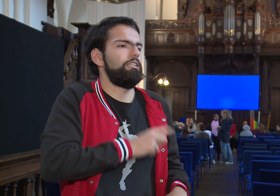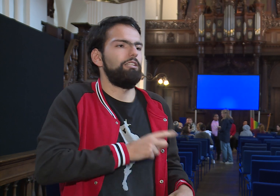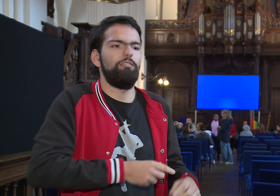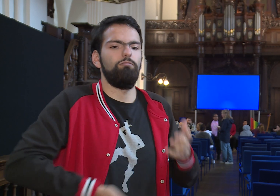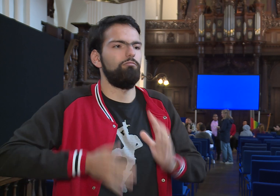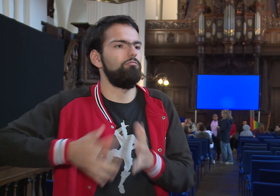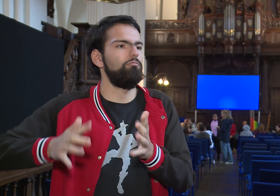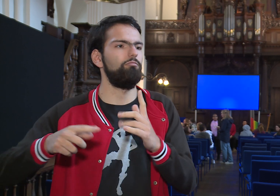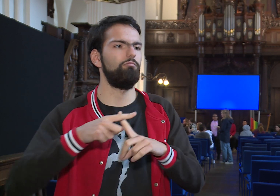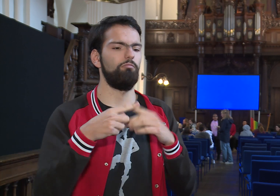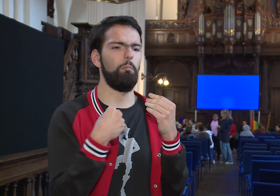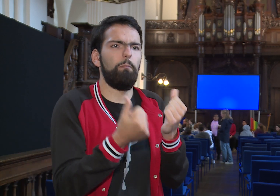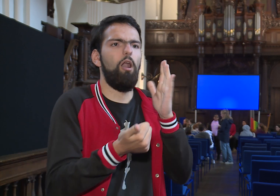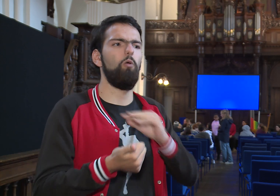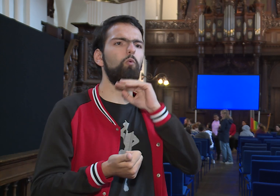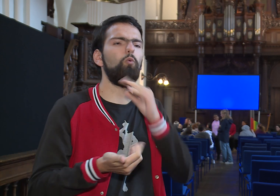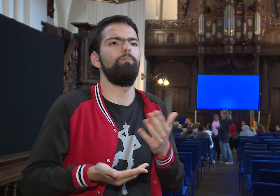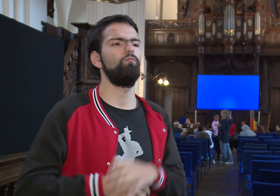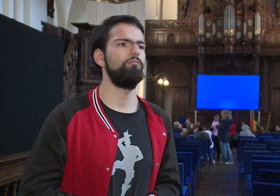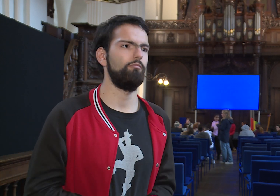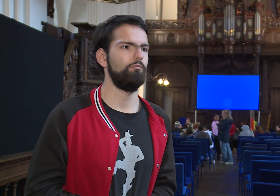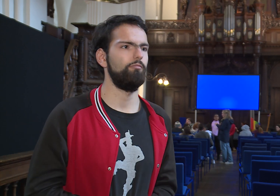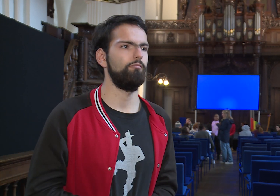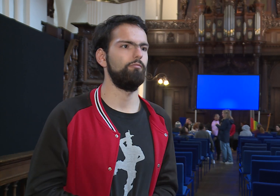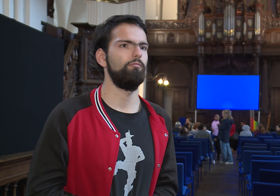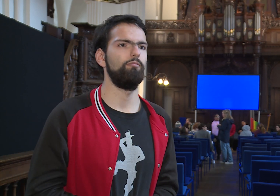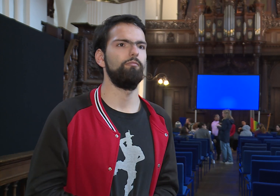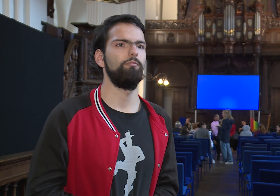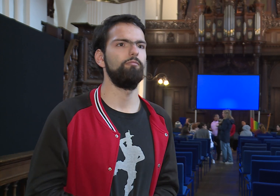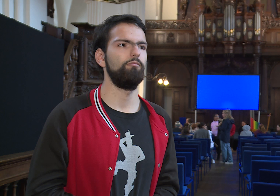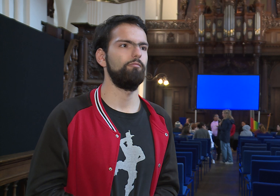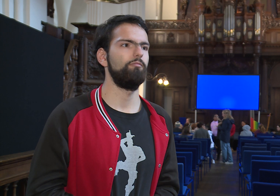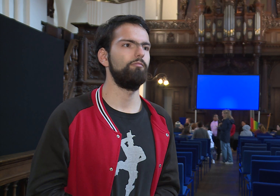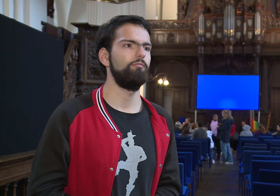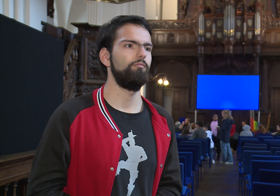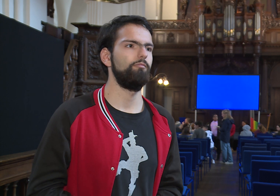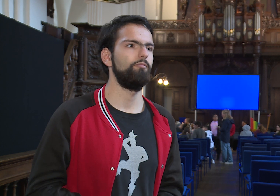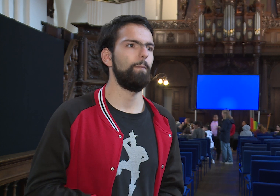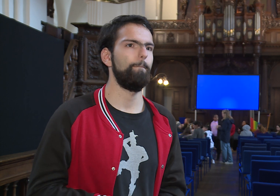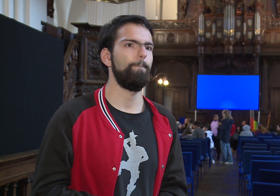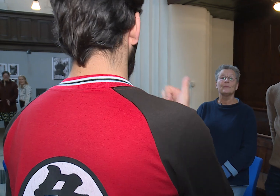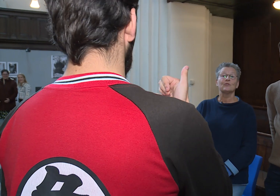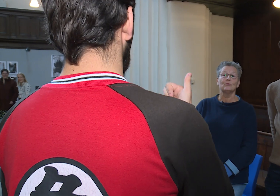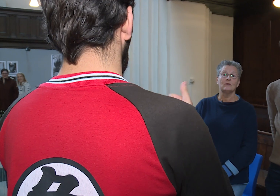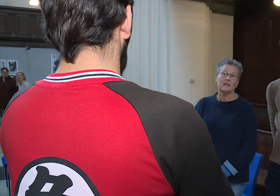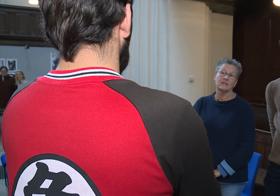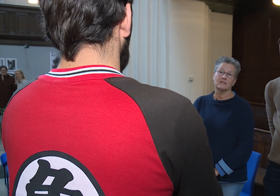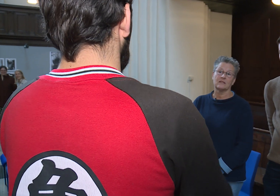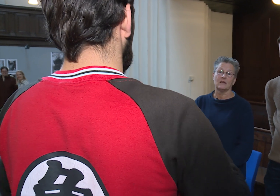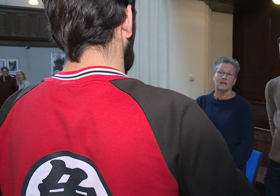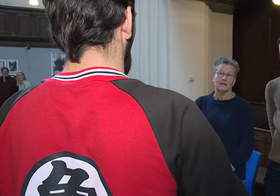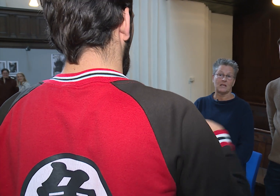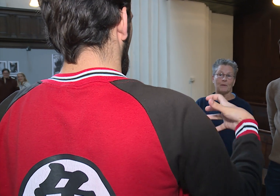heel groot publiek. Ja, ik ben het gewend om en ik ben vaardig genoeg om te gebaren. Nou, wat ik het allerleukst vond om te doen